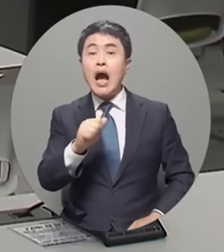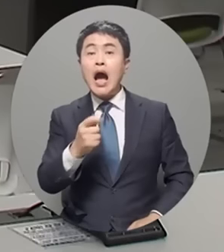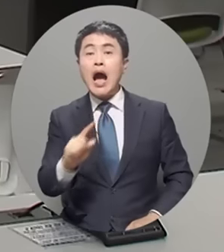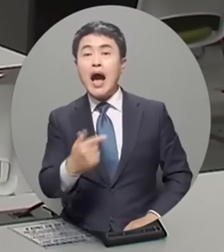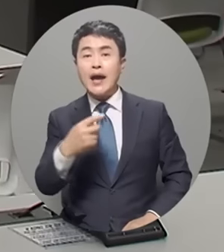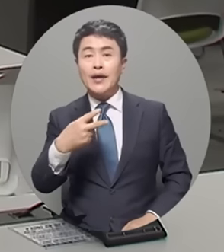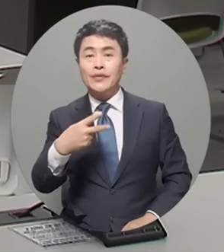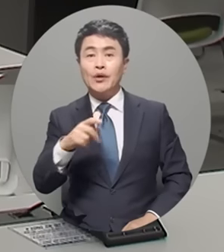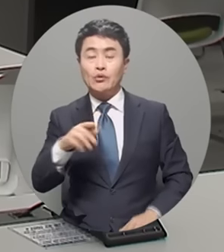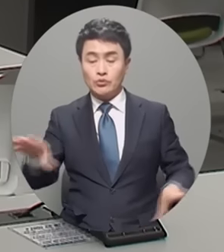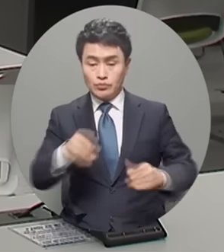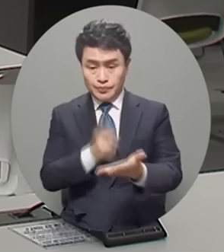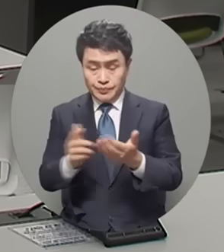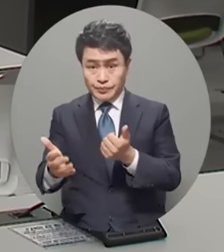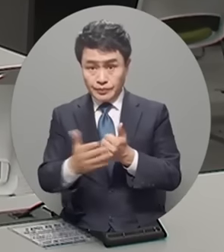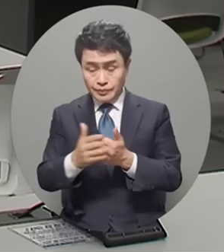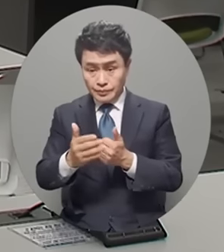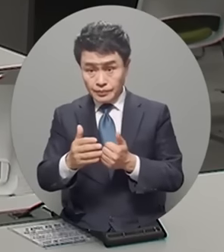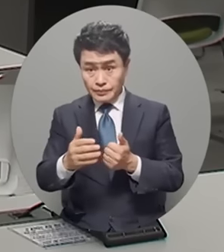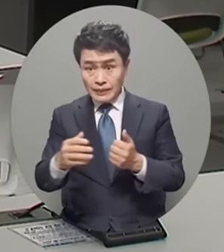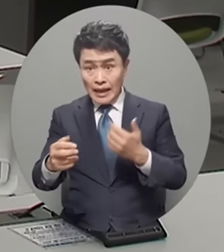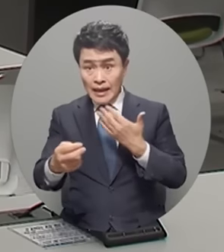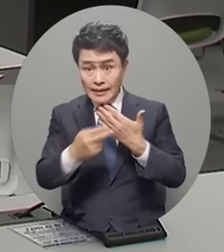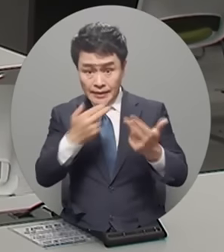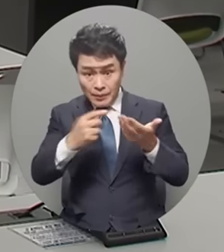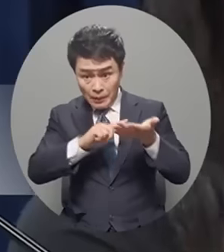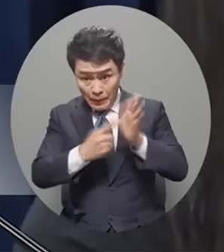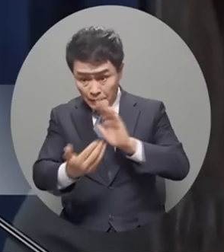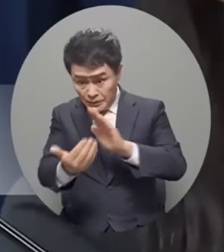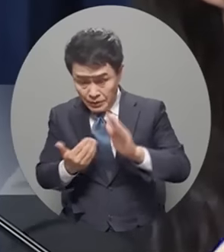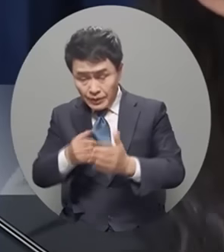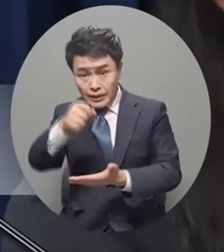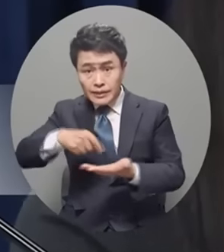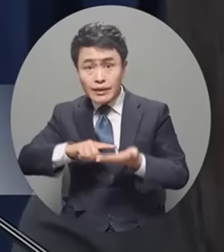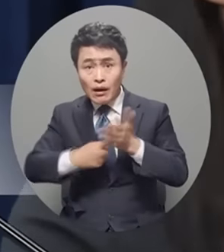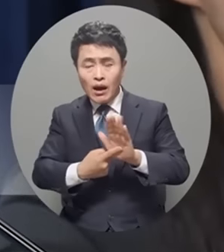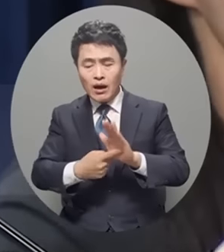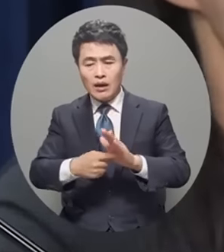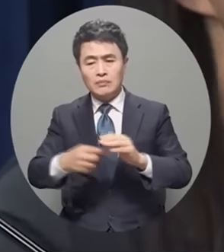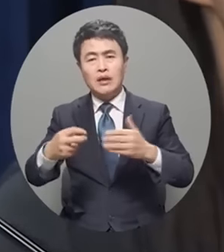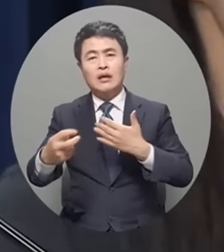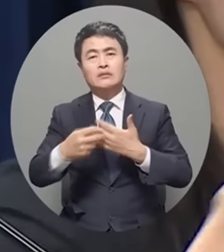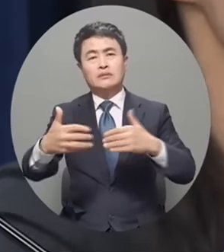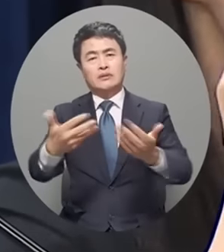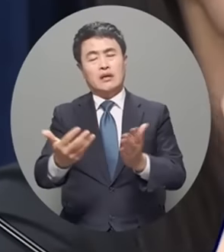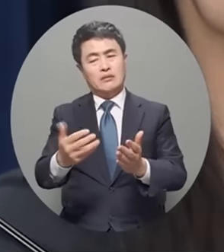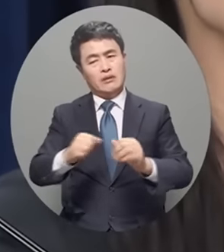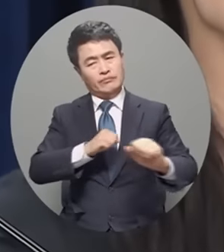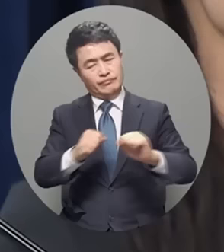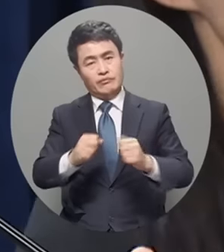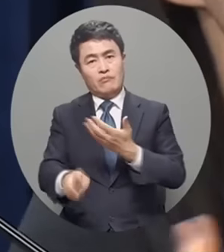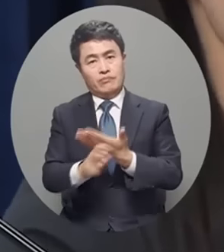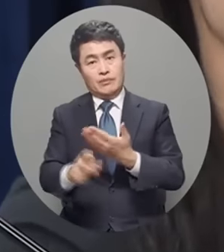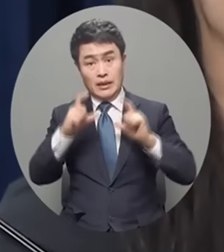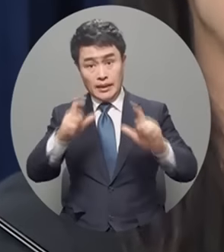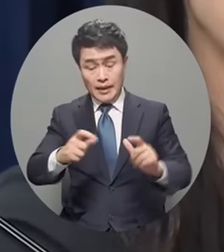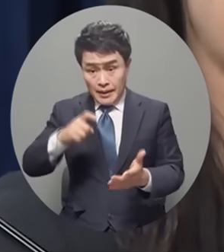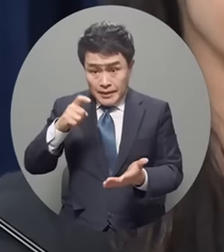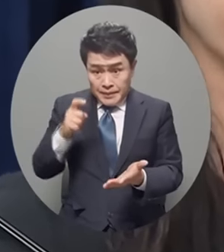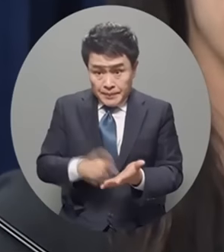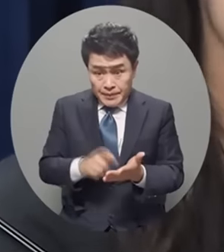의협 발표에 앞서 기자회견을 열고 의사들의 움직임을 불법으로 규정했습니다. 그러면서 비상진료